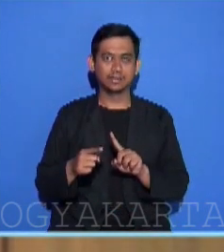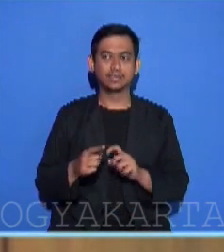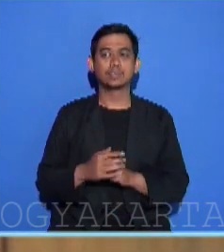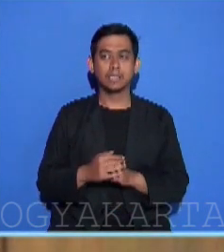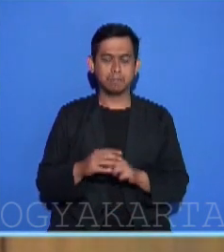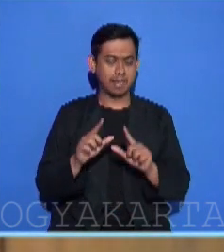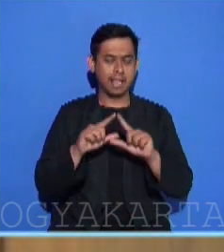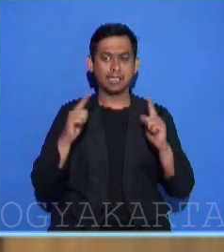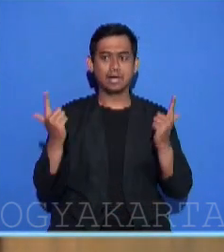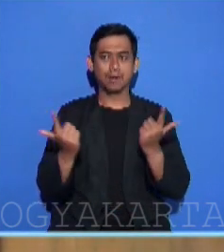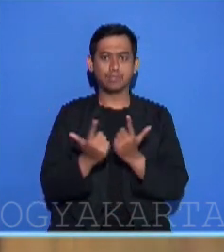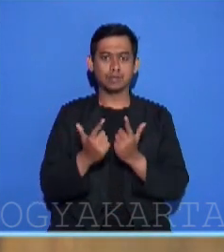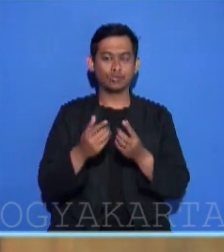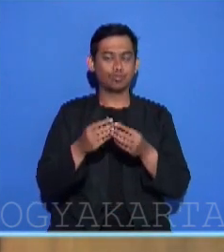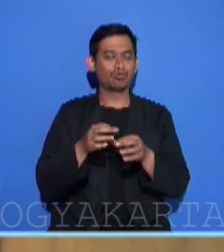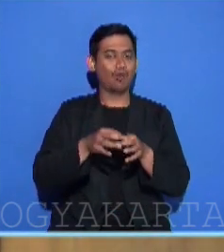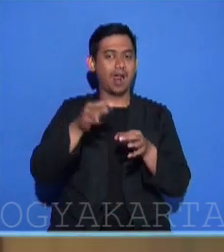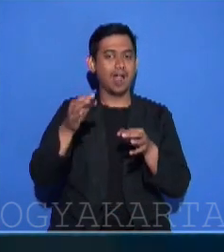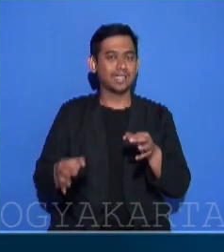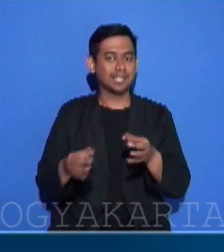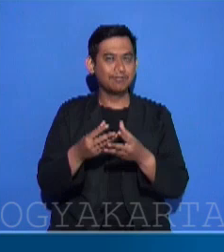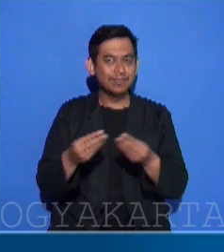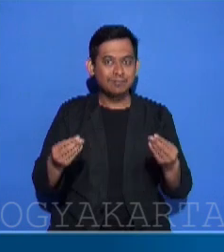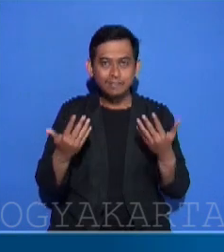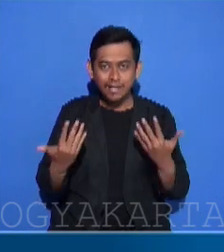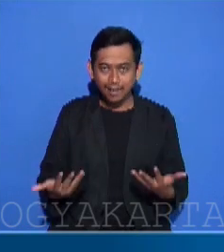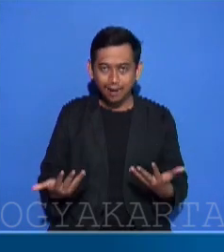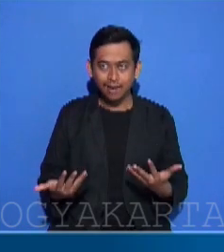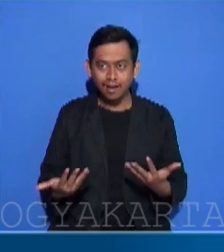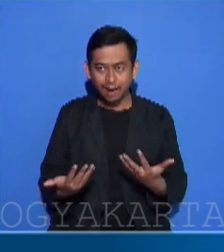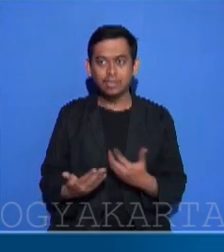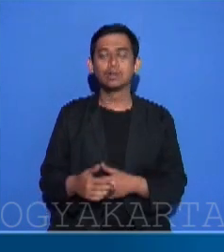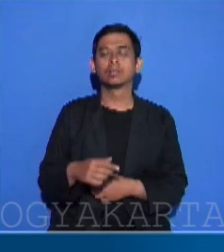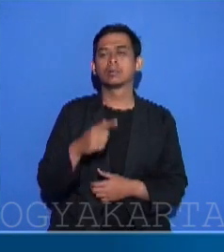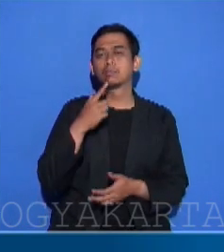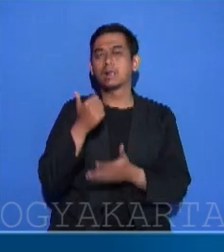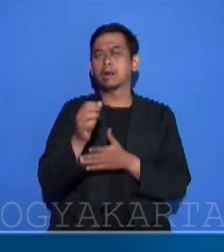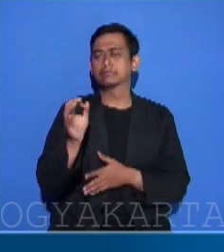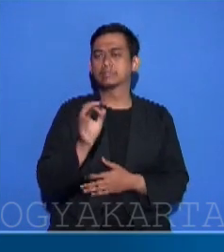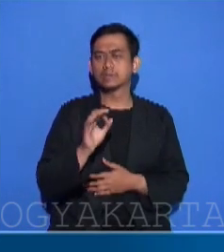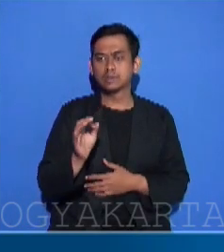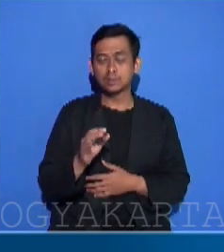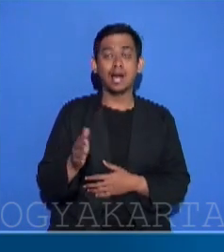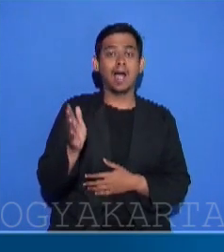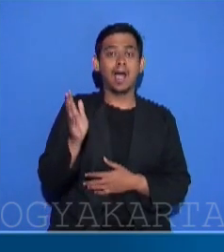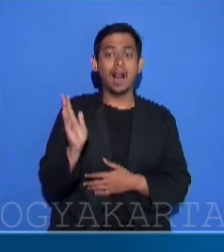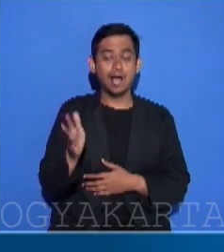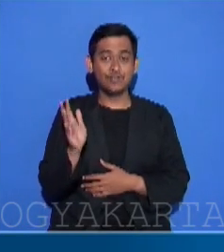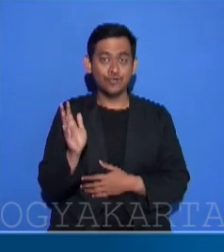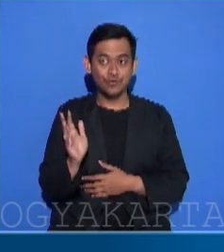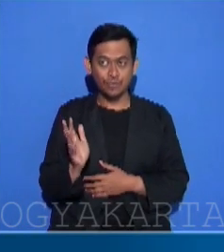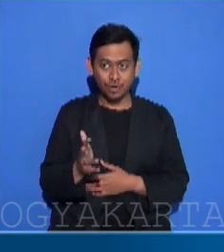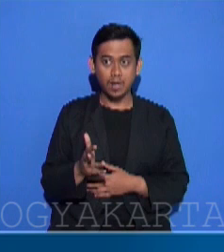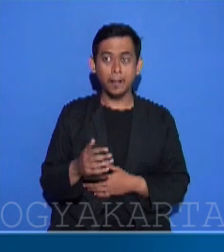lembaga penyelesaian sengketa konsumen gitu. Kalau rekomendasi tidak ada, tetapi kalau meminta bantuan